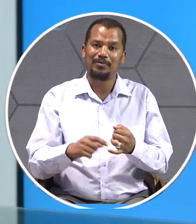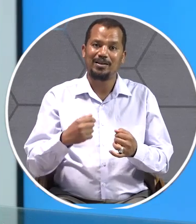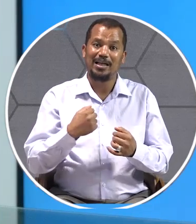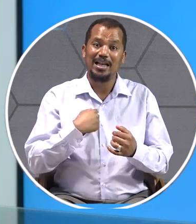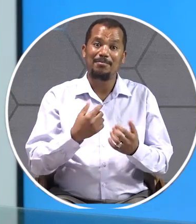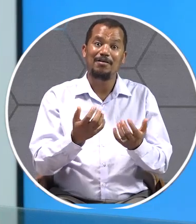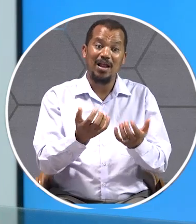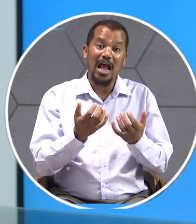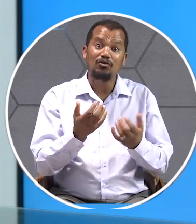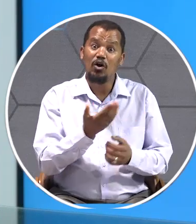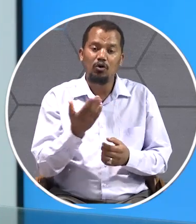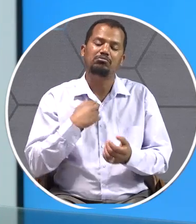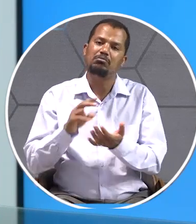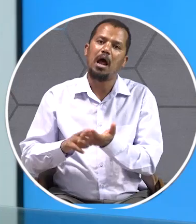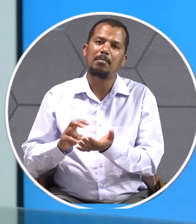ላይ አነባለሁ